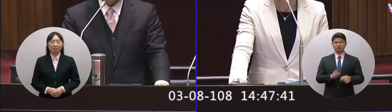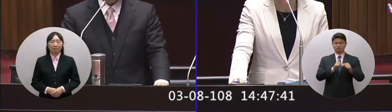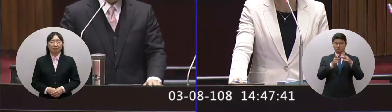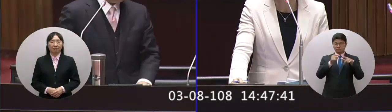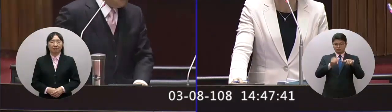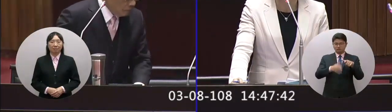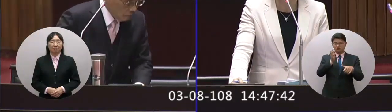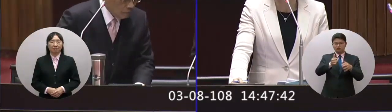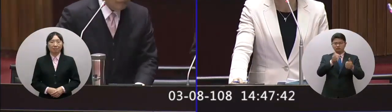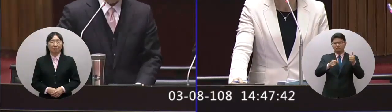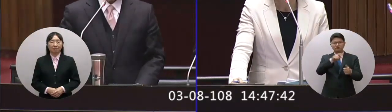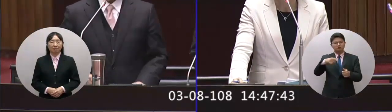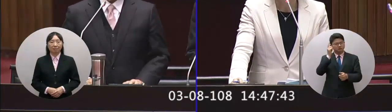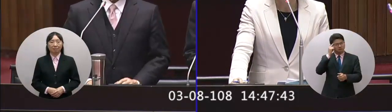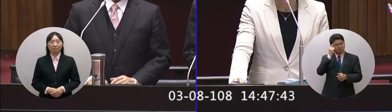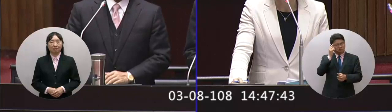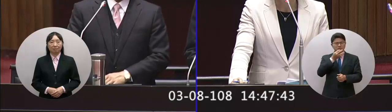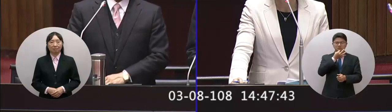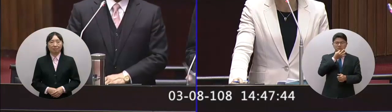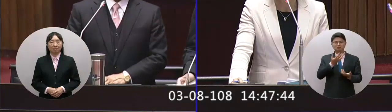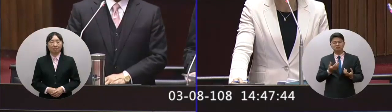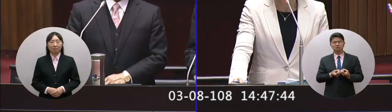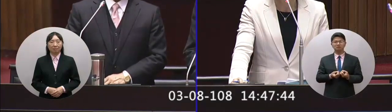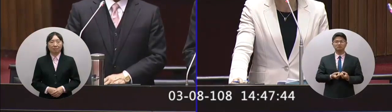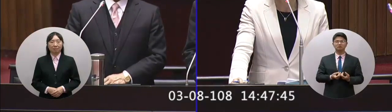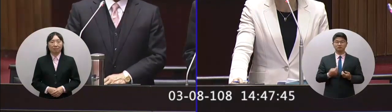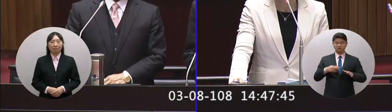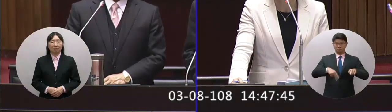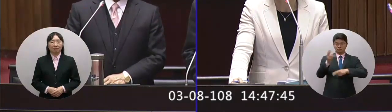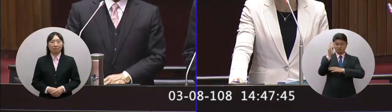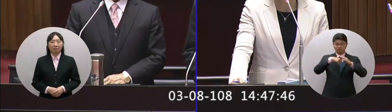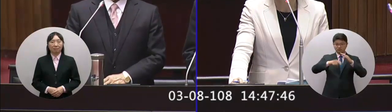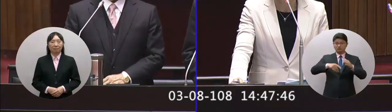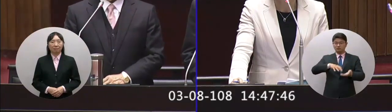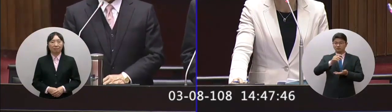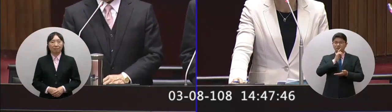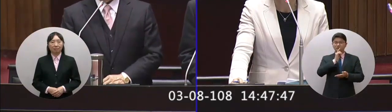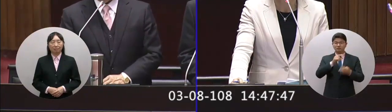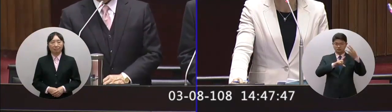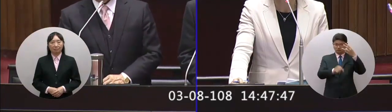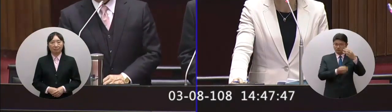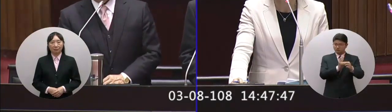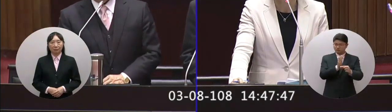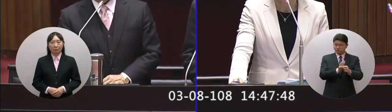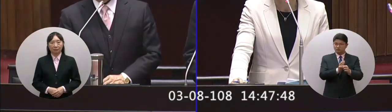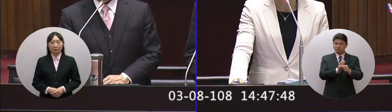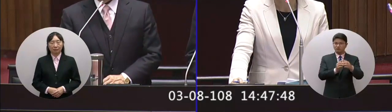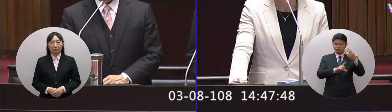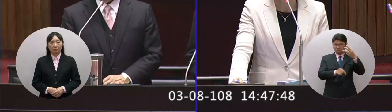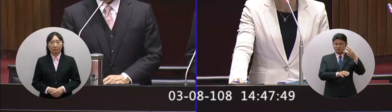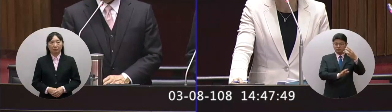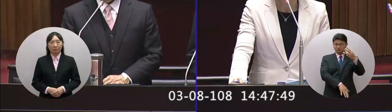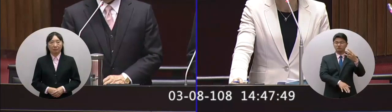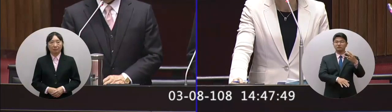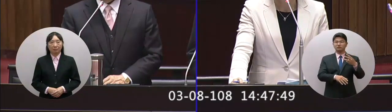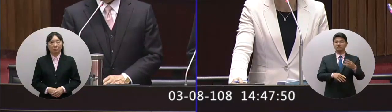主他们也会担心哈，因为我们行政院这边有提到，就是说在3月中旬哈，或者是3月底会